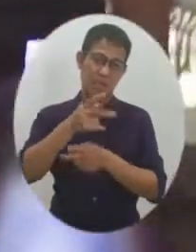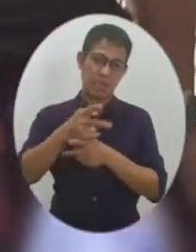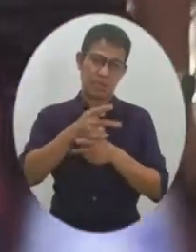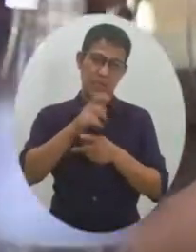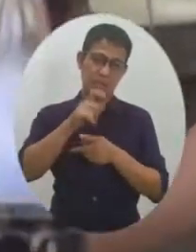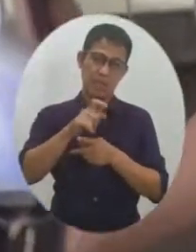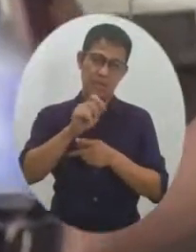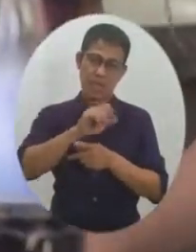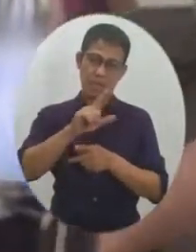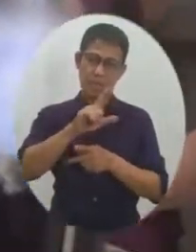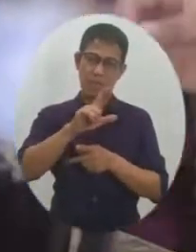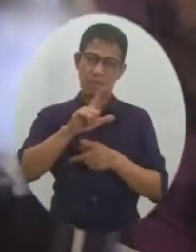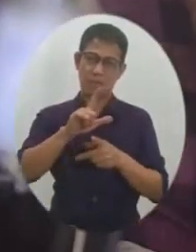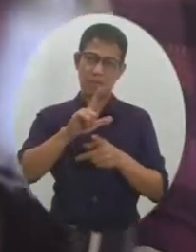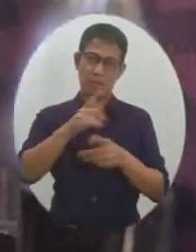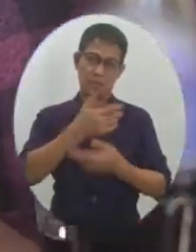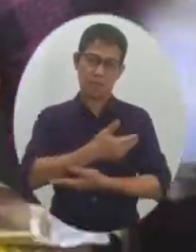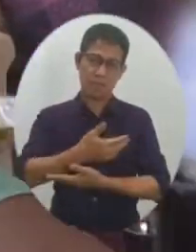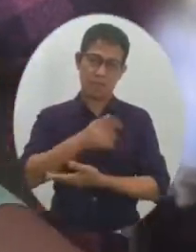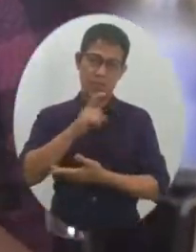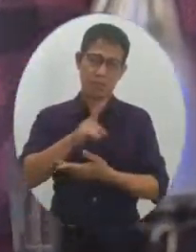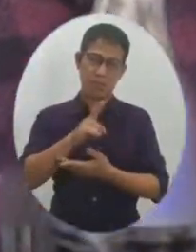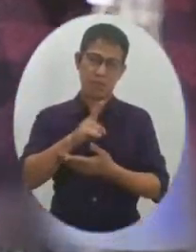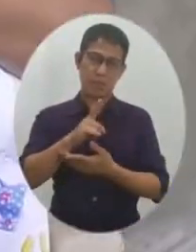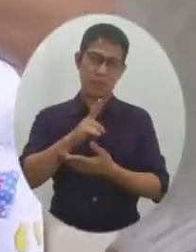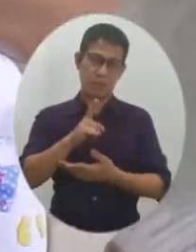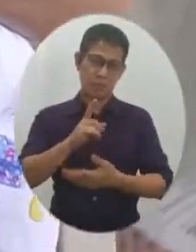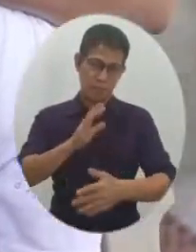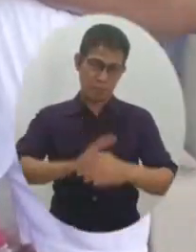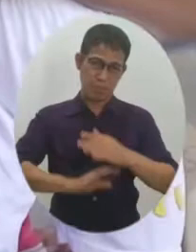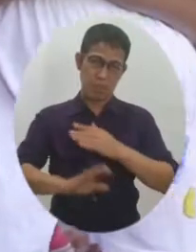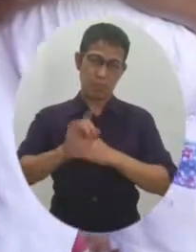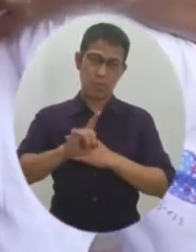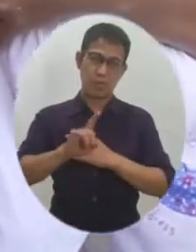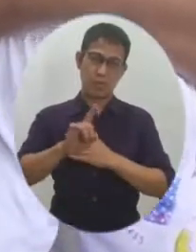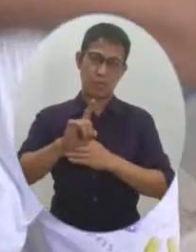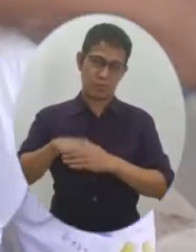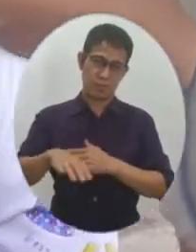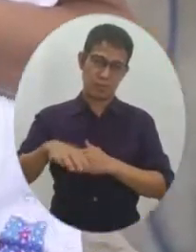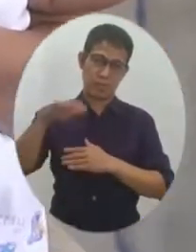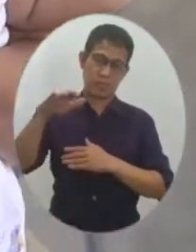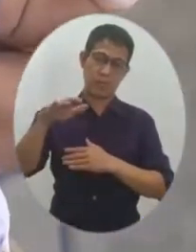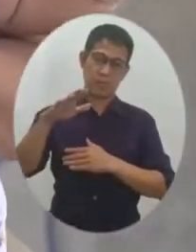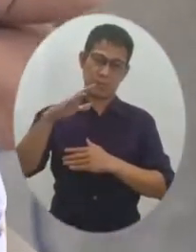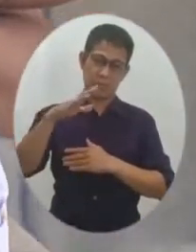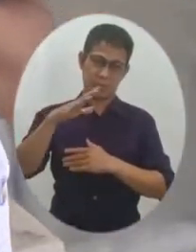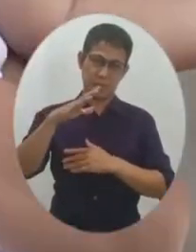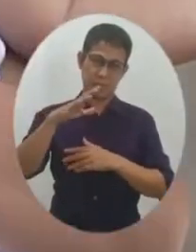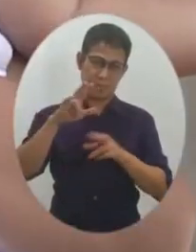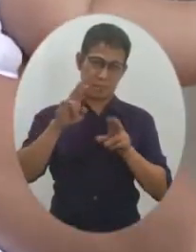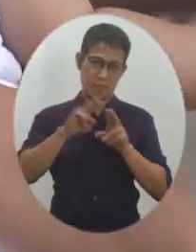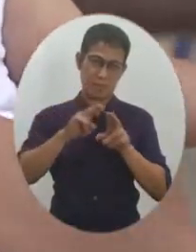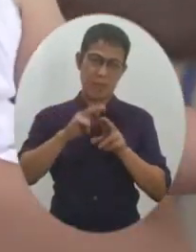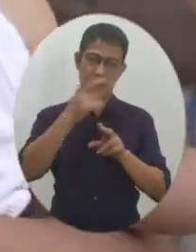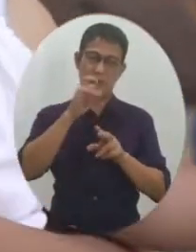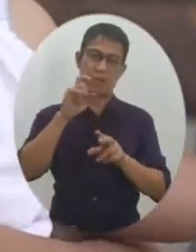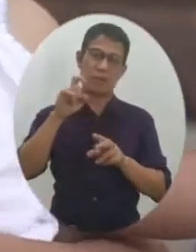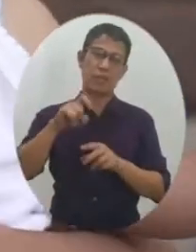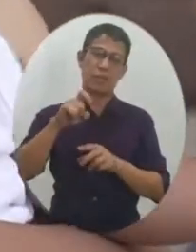mabuti at karapatan ng bawat kabataan na mabuhay, lumaki ng maayos.